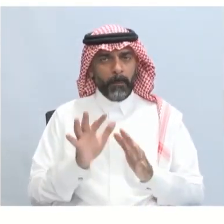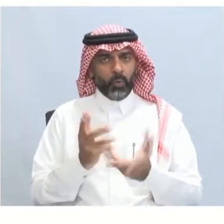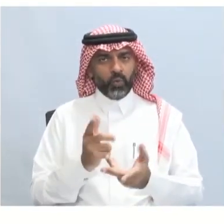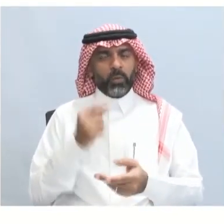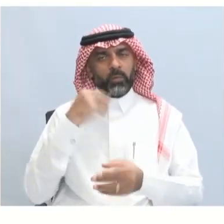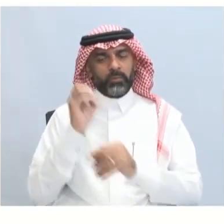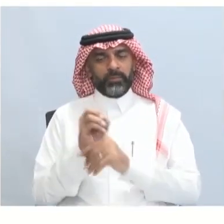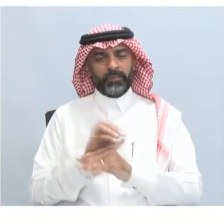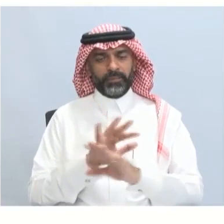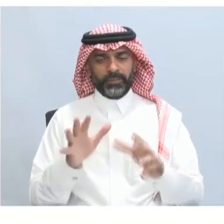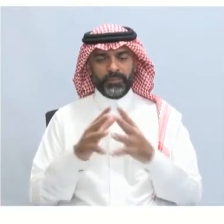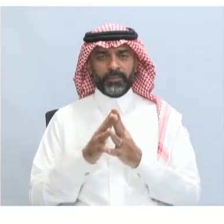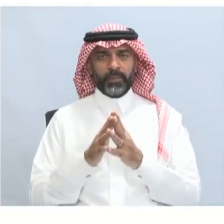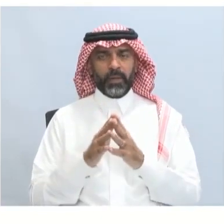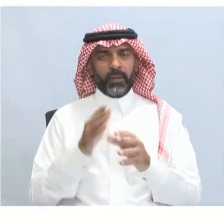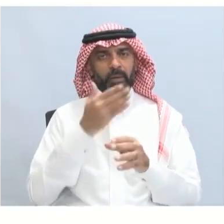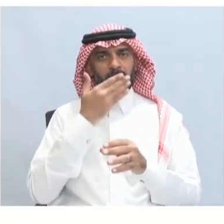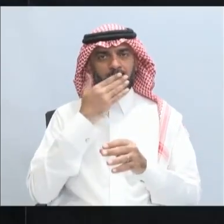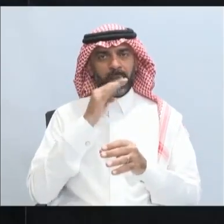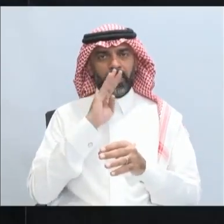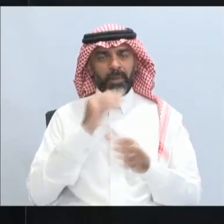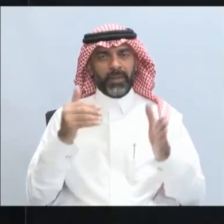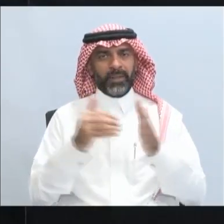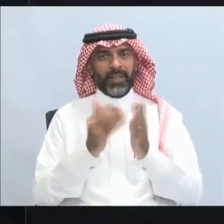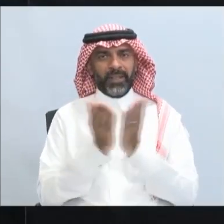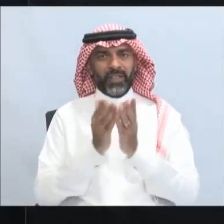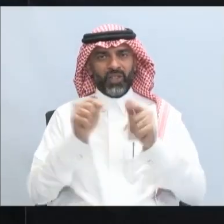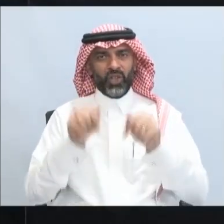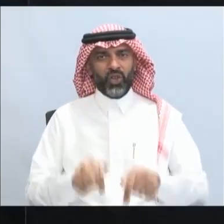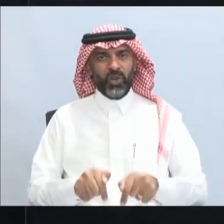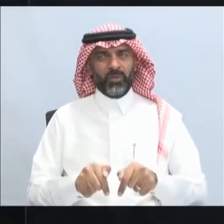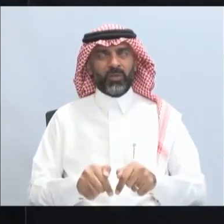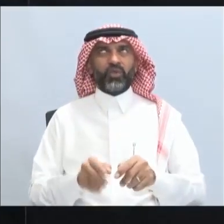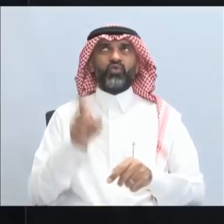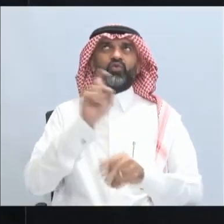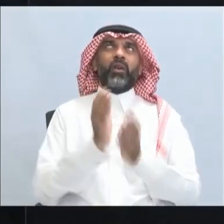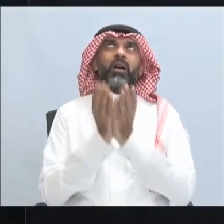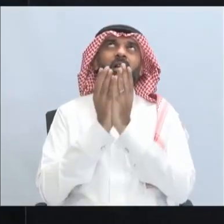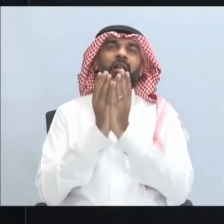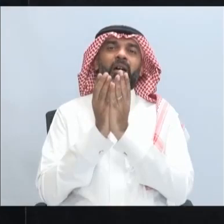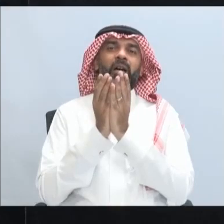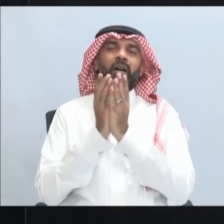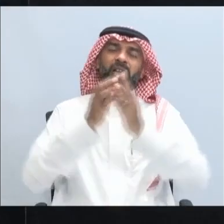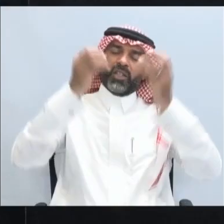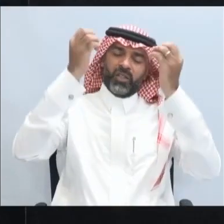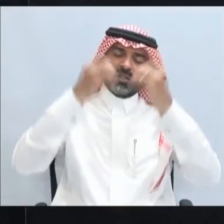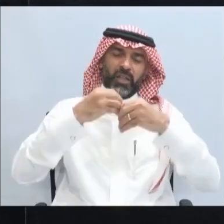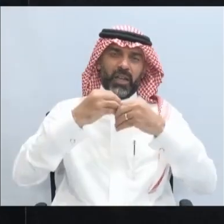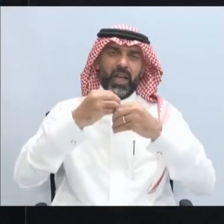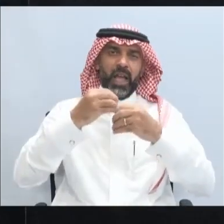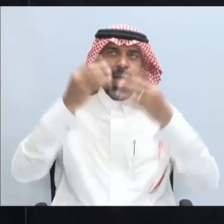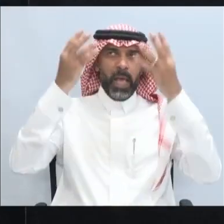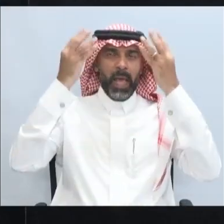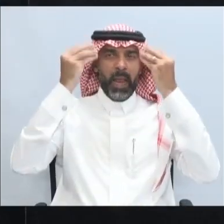ثبوتها وبذلك نكون انتهينا من درسنا في هذا اليوم نسال الله عز وجل بمنه وكرمه ان يرزقنا العلم النافع